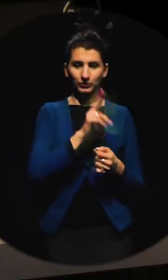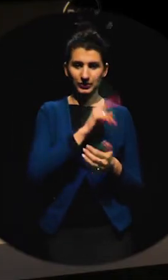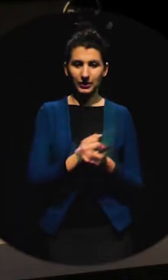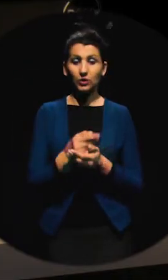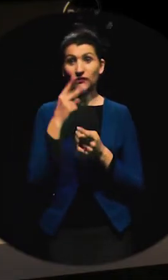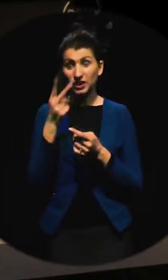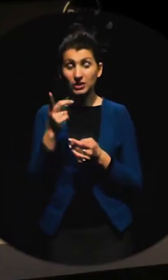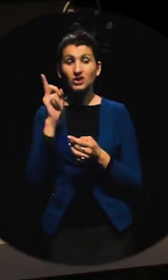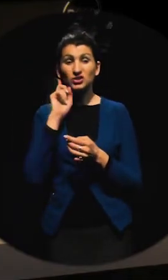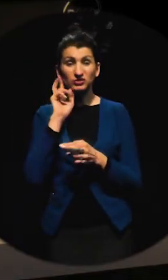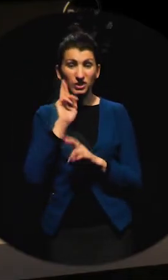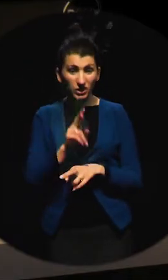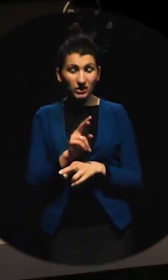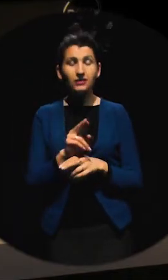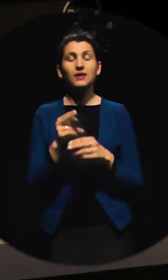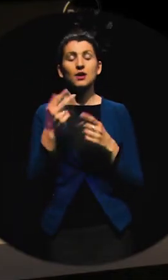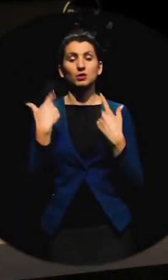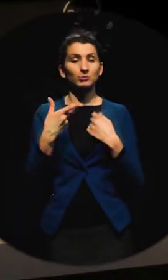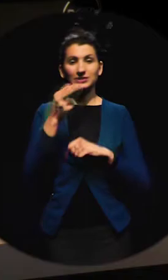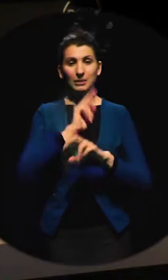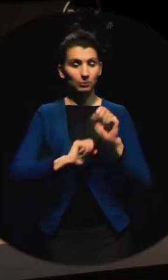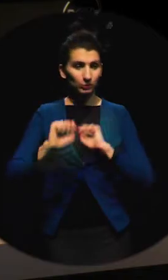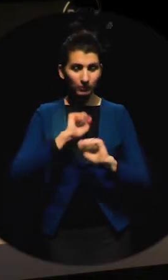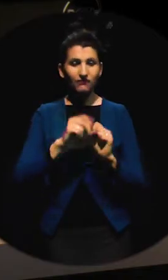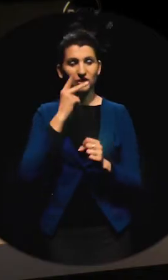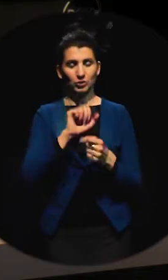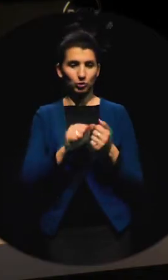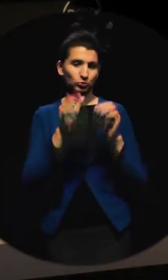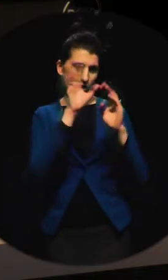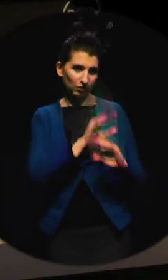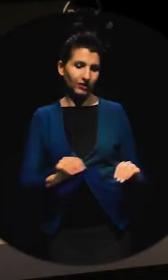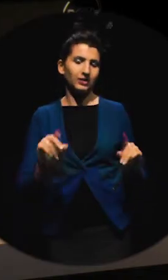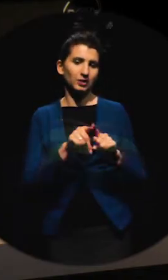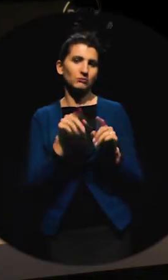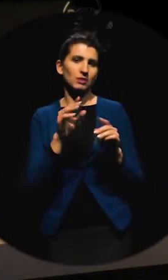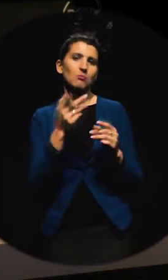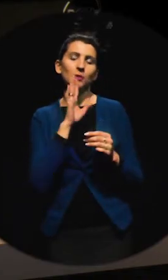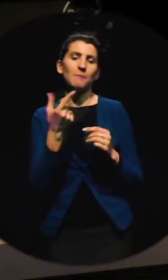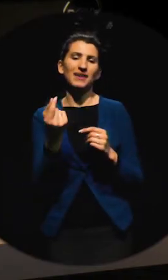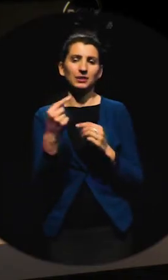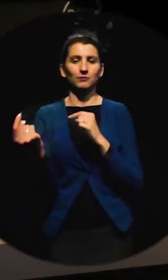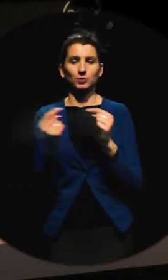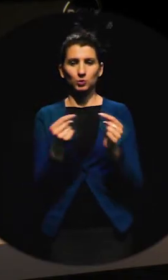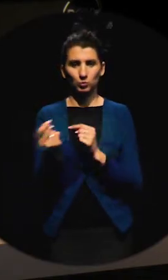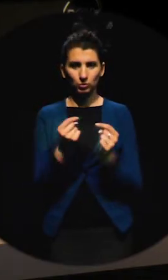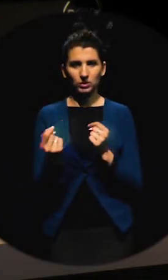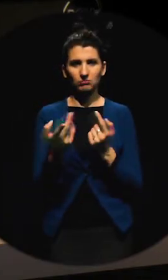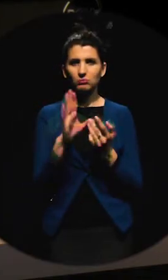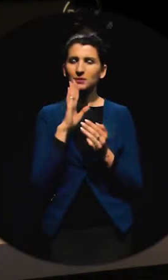niepełnosprawnościami stają się rzeczywiście tutaj podmiotem i partnerem w dyskusji i to jest ta bardzo